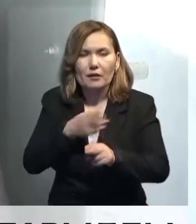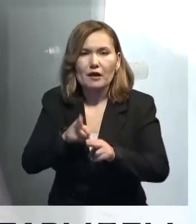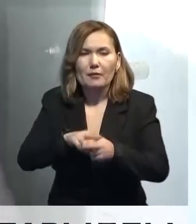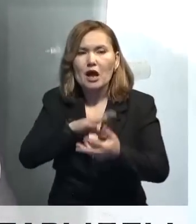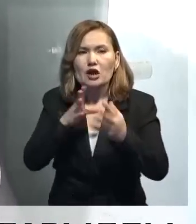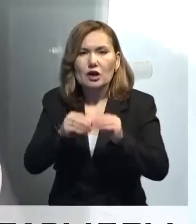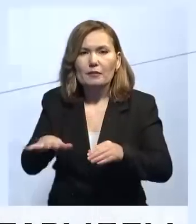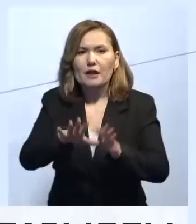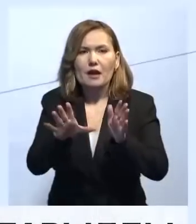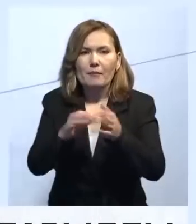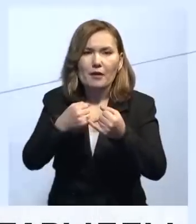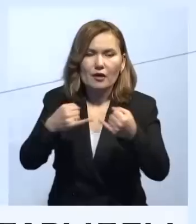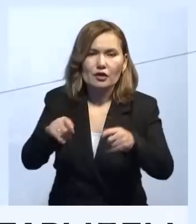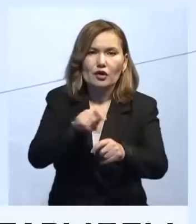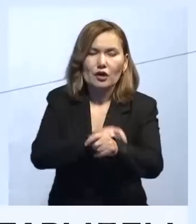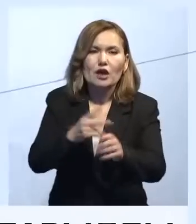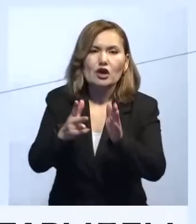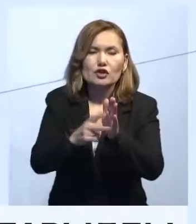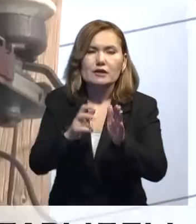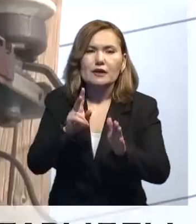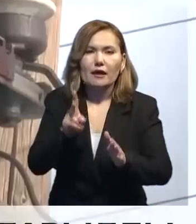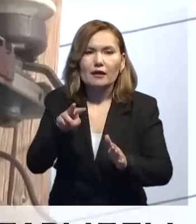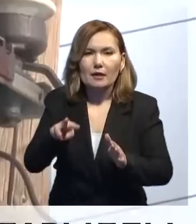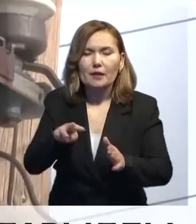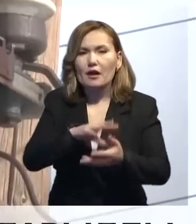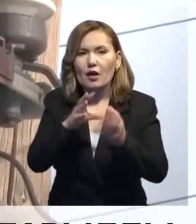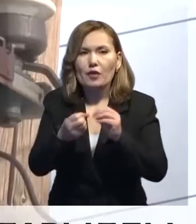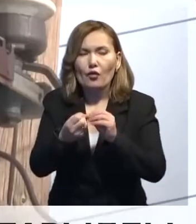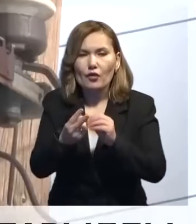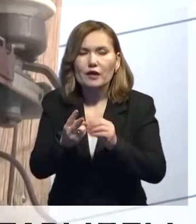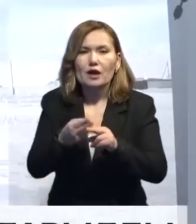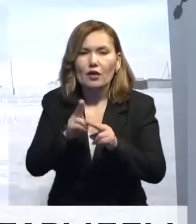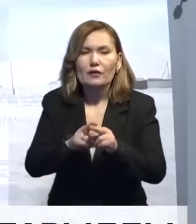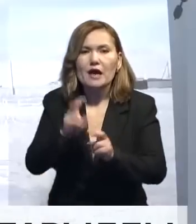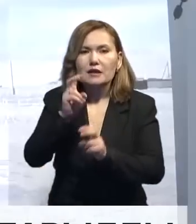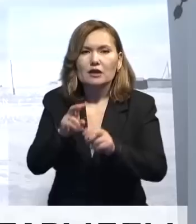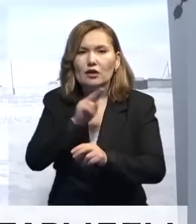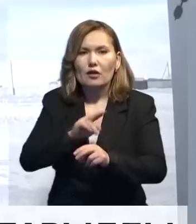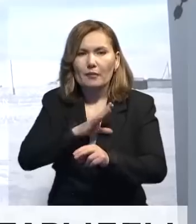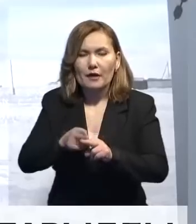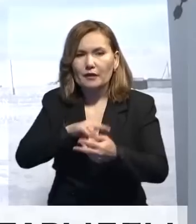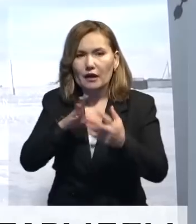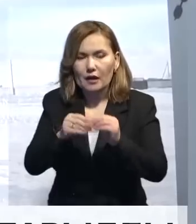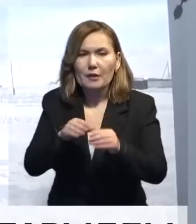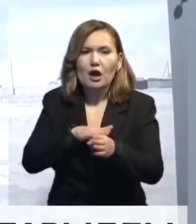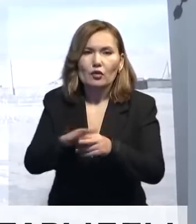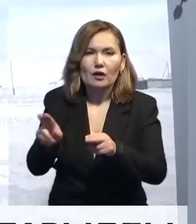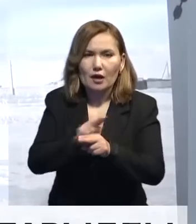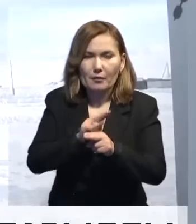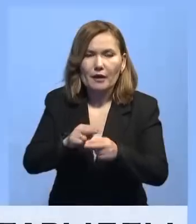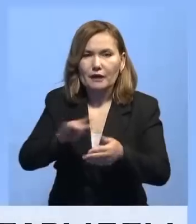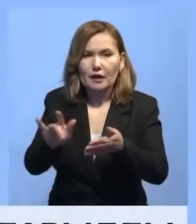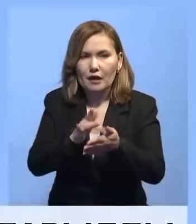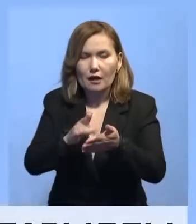желілерінің ұзындығы 800 шақырымға жуықтайды. 12 қосалқы станция қызмет көрсетеді. Енді оларды толық қалпына келтіру